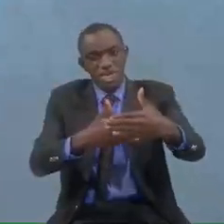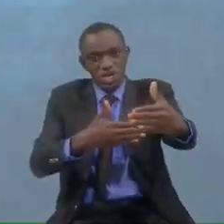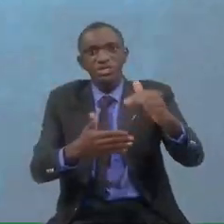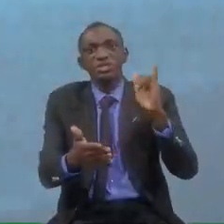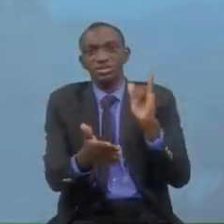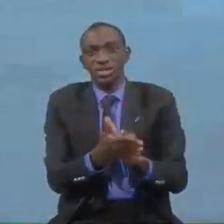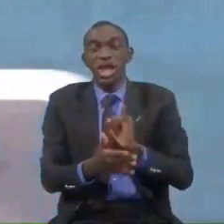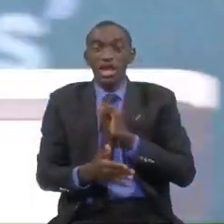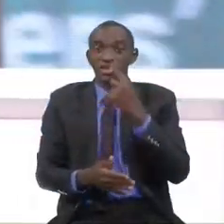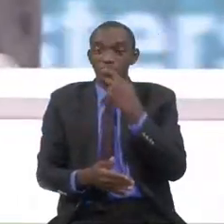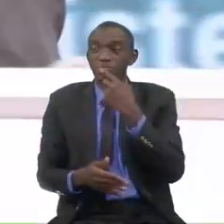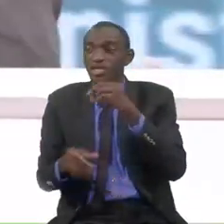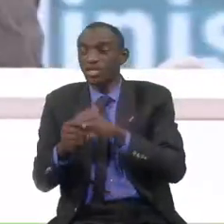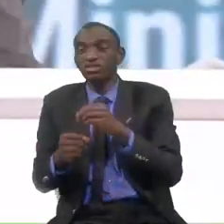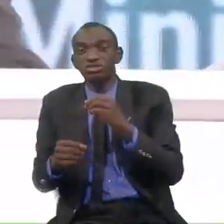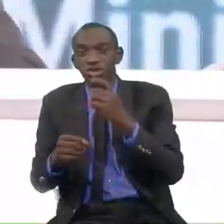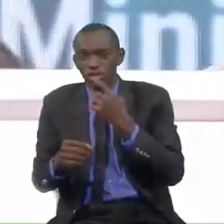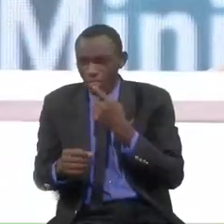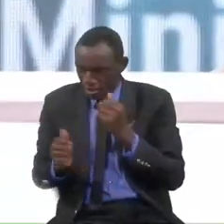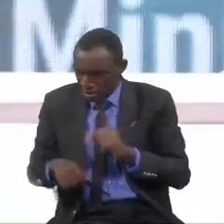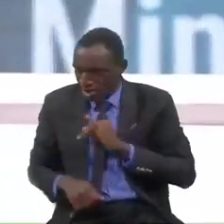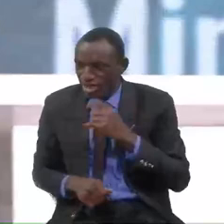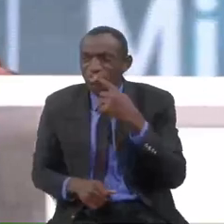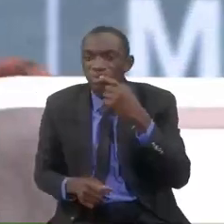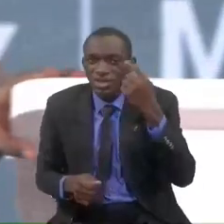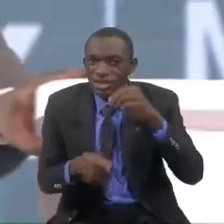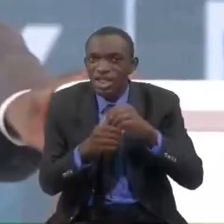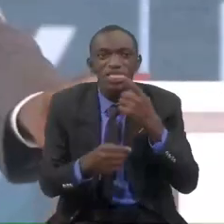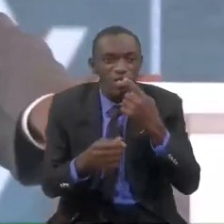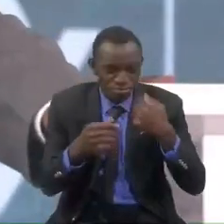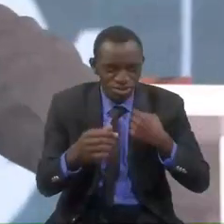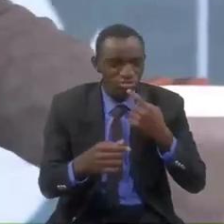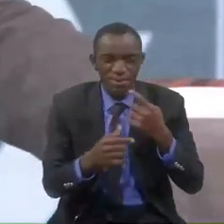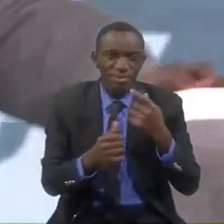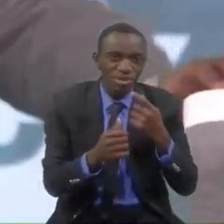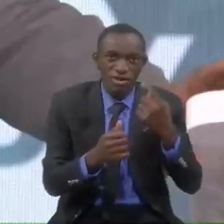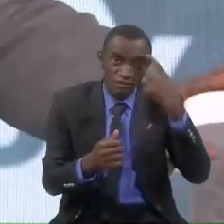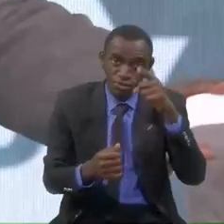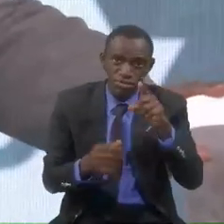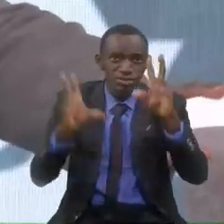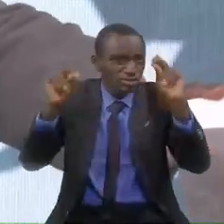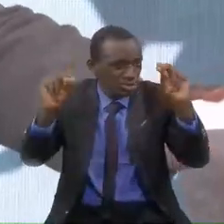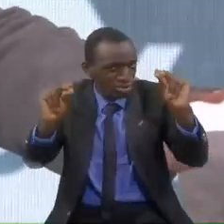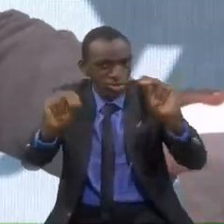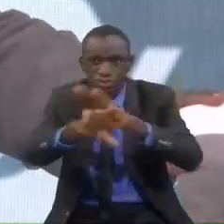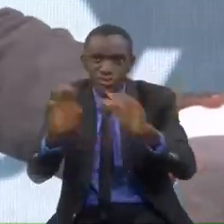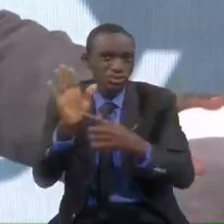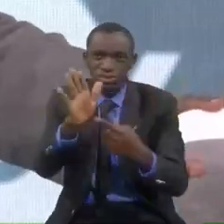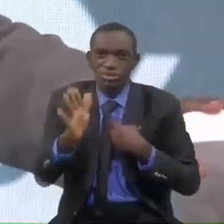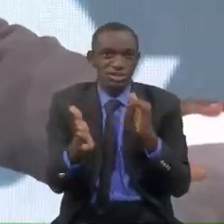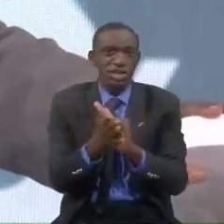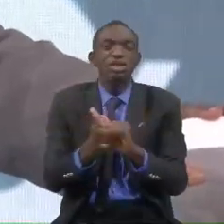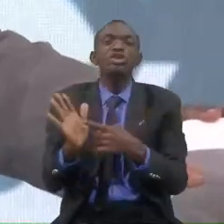Je parle en langue. Pasteur, est-ce que je peux parler en langue pour vous? Non, non, ne parlez pas en langue pour moi. Montrez-moi la